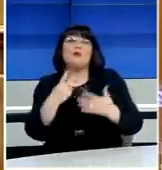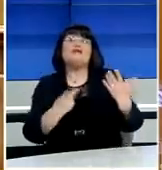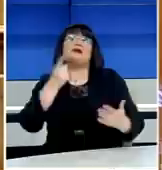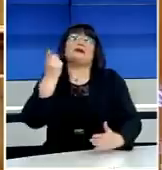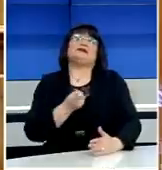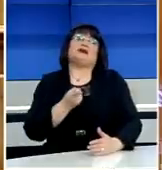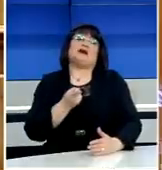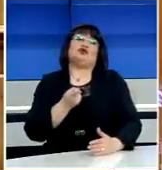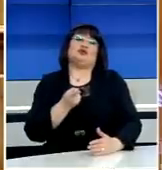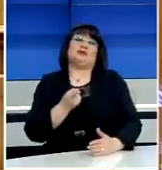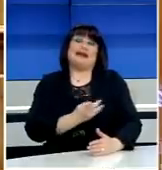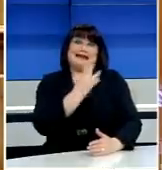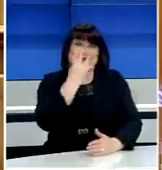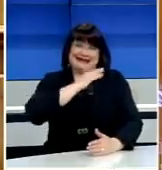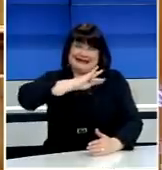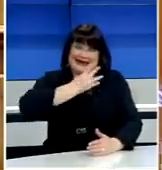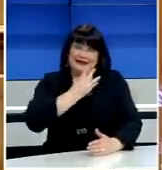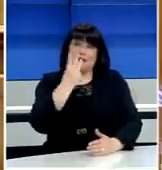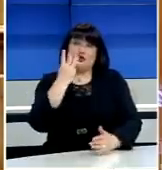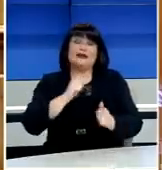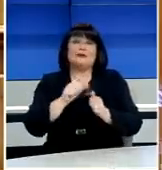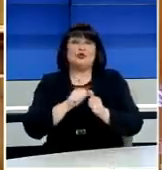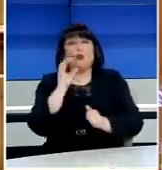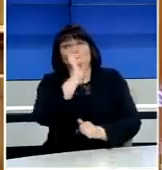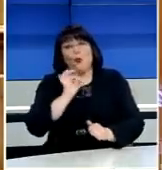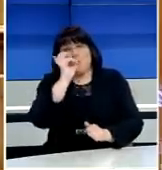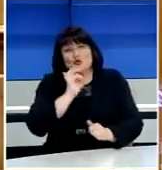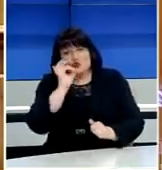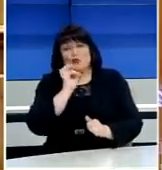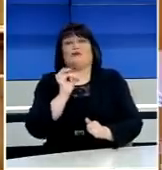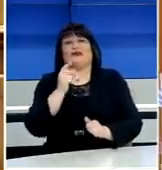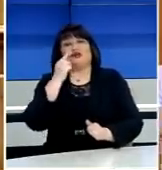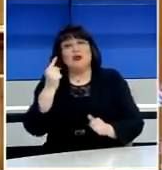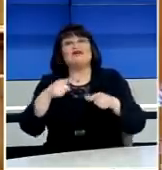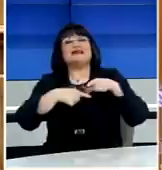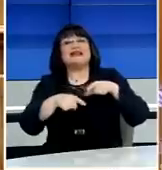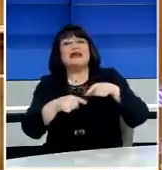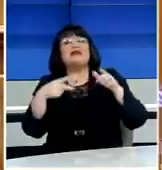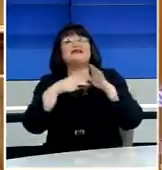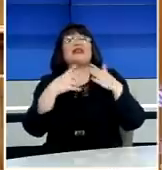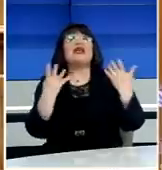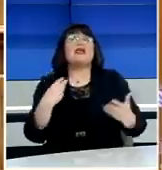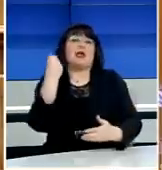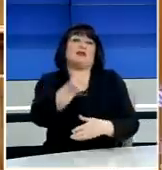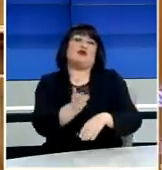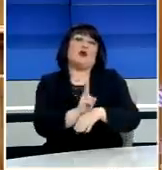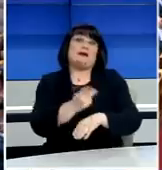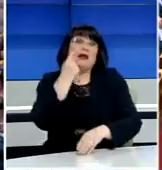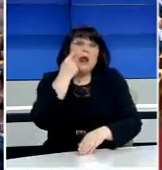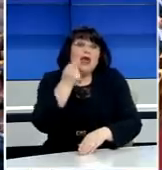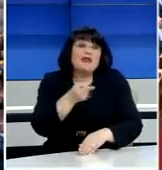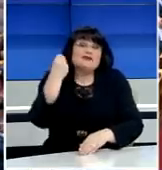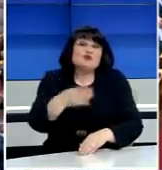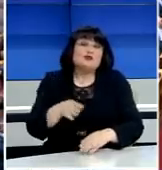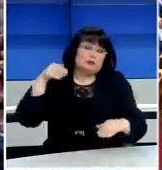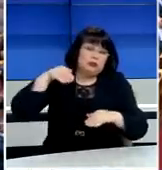τέταρτο, επαναλαμβάνω, τρίμηνο, Οκτώβρης, Νοέμβρης, Δεκέμβρης του 2019. Γυρνούσα εγώ, το καταθέτω στα πρακτικά. Και